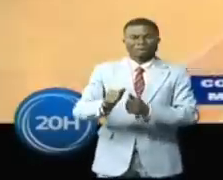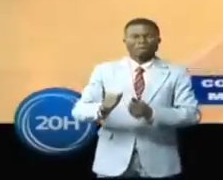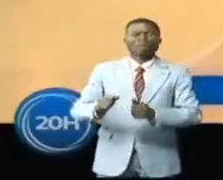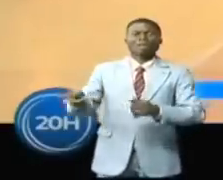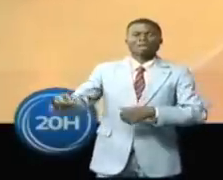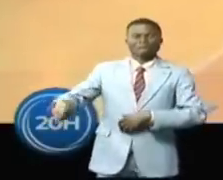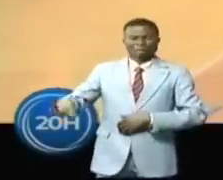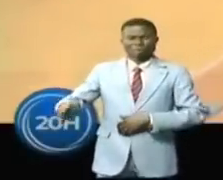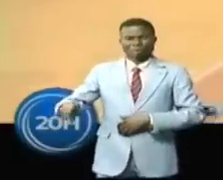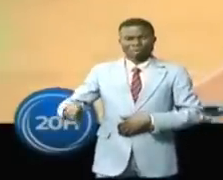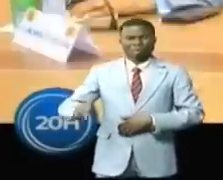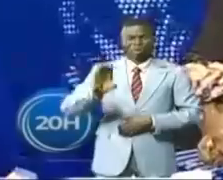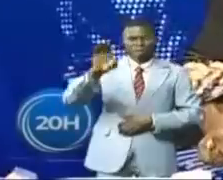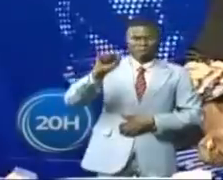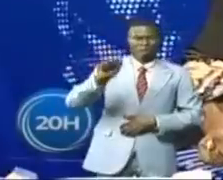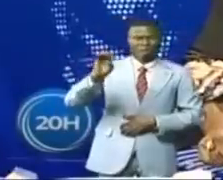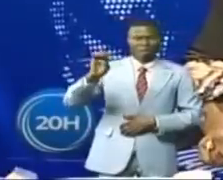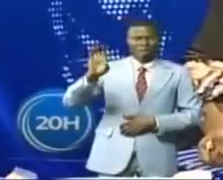sous-région qu'est la CAC.